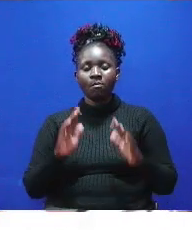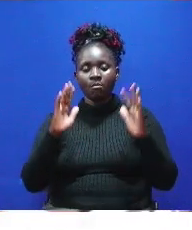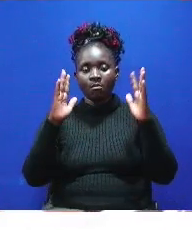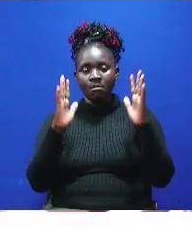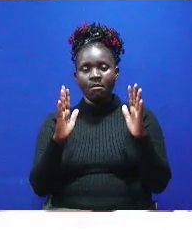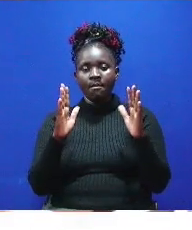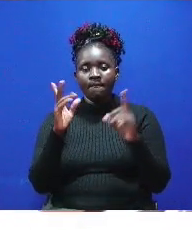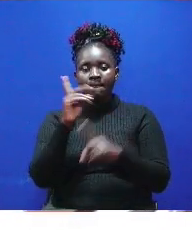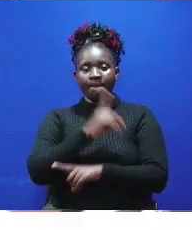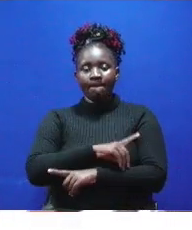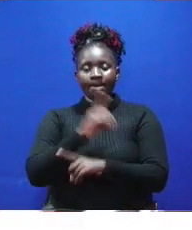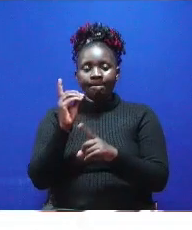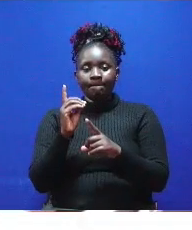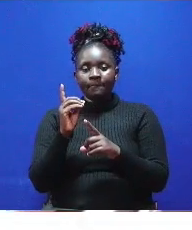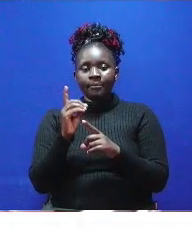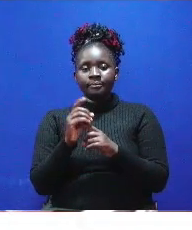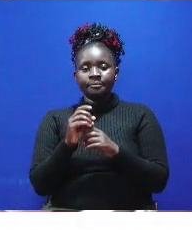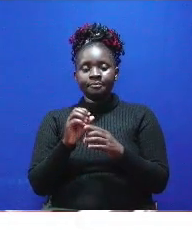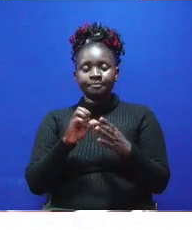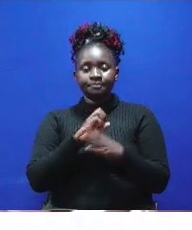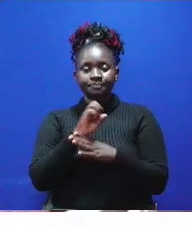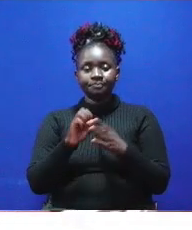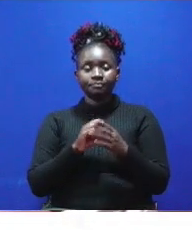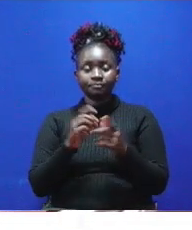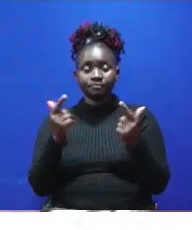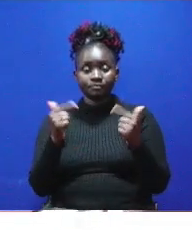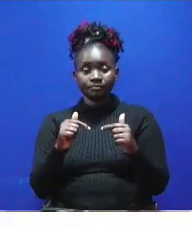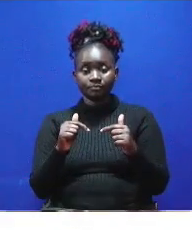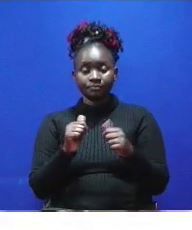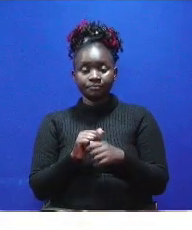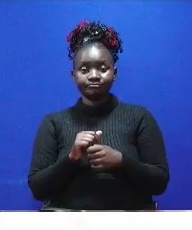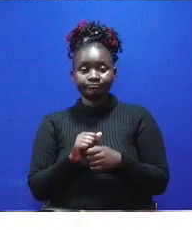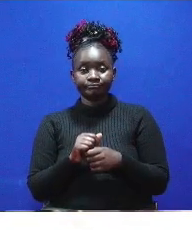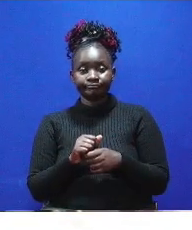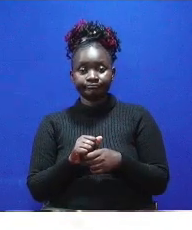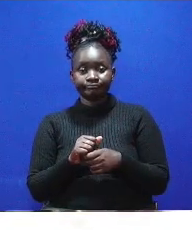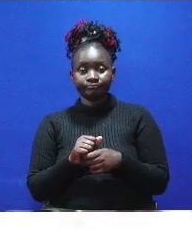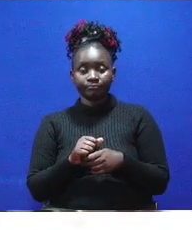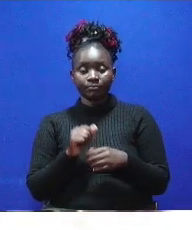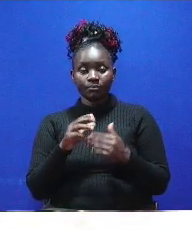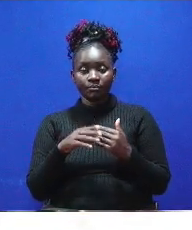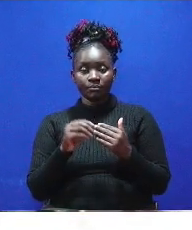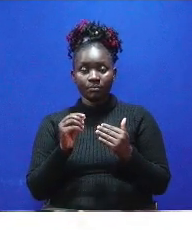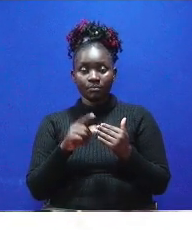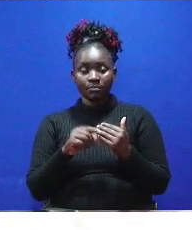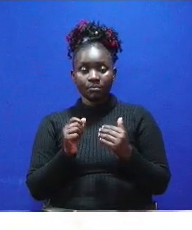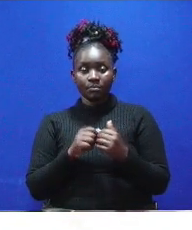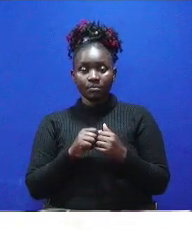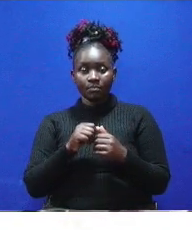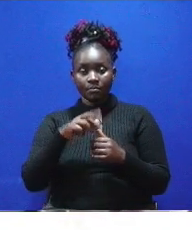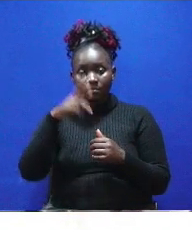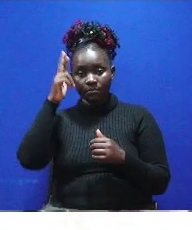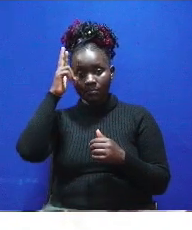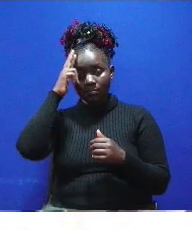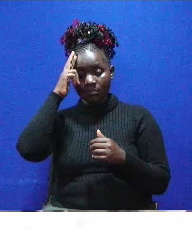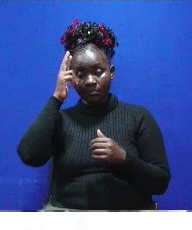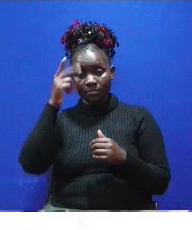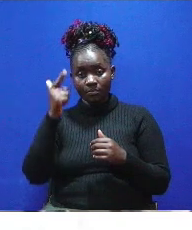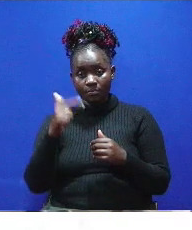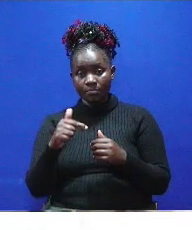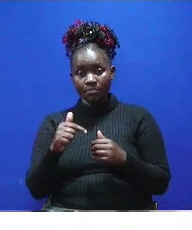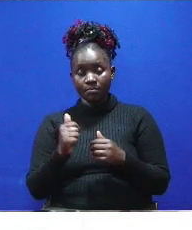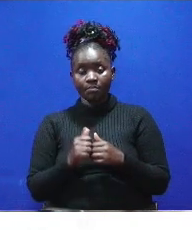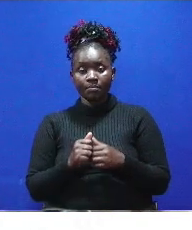ya mazingira leo hapa, na haswa tuliichagua kwa sababu hapa leo